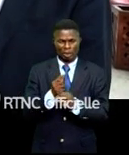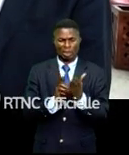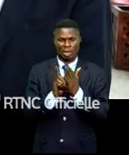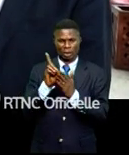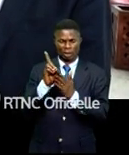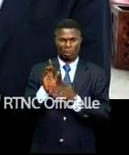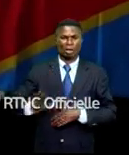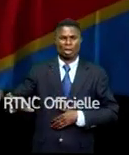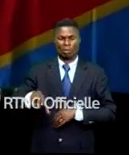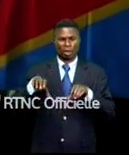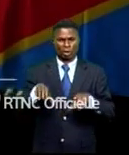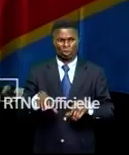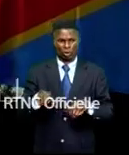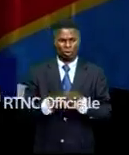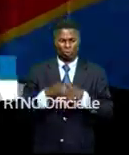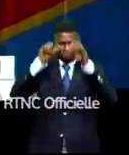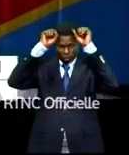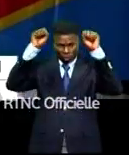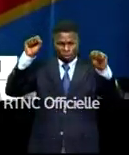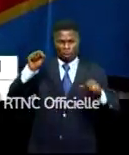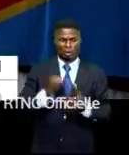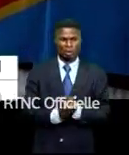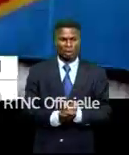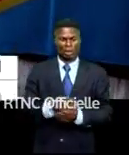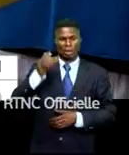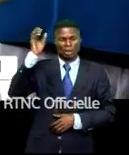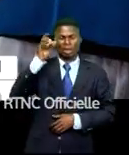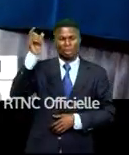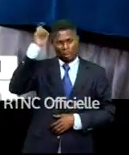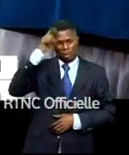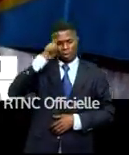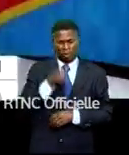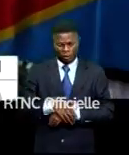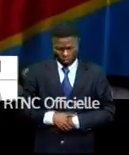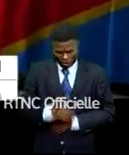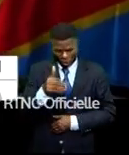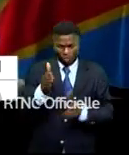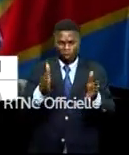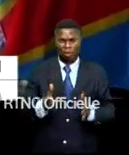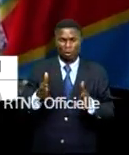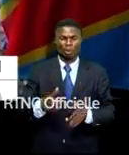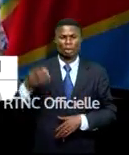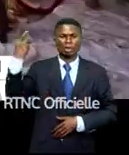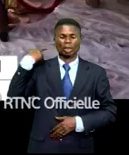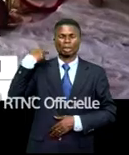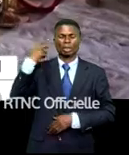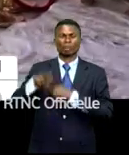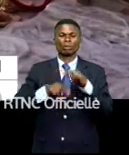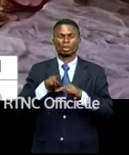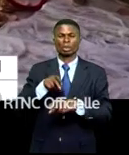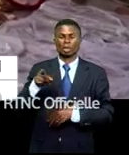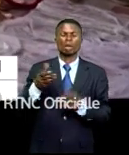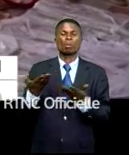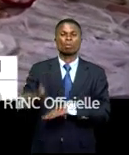développement du pays du Congo. Le président de la Chambre des sages s'est par ailleurs incliné devant la dépouille mortelle de l'honorable Henri Thomas